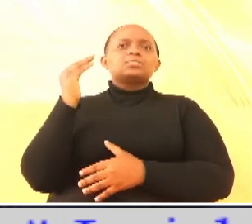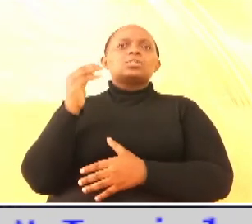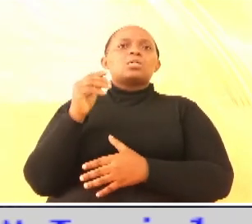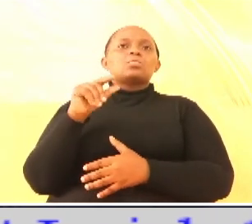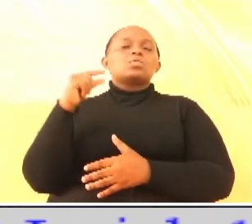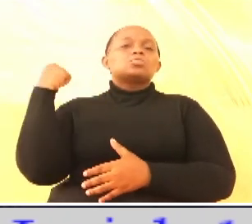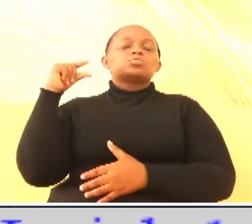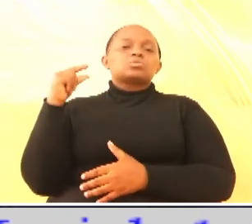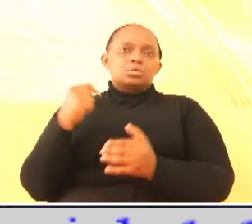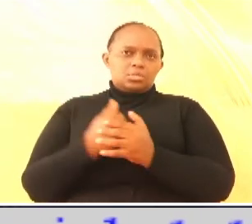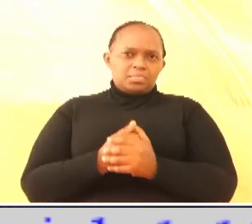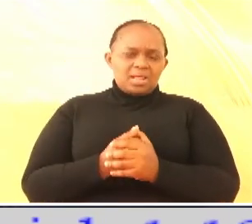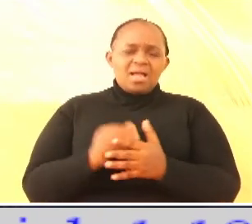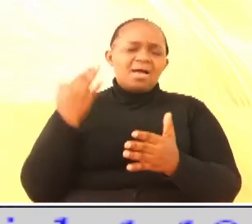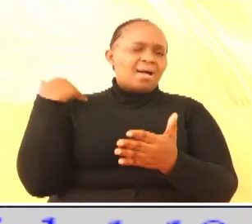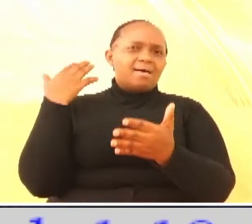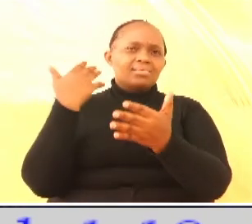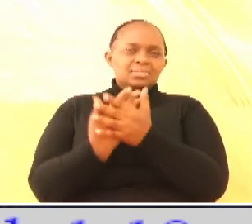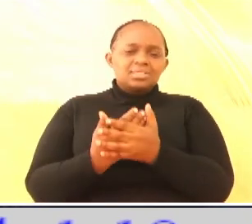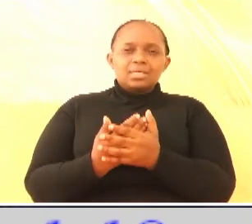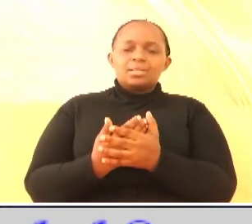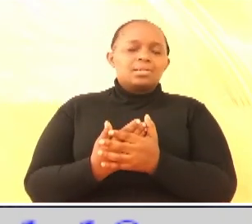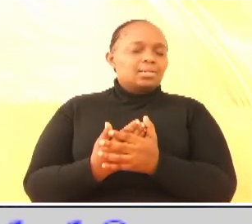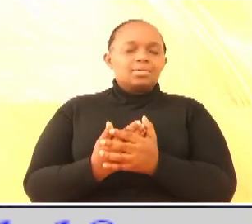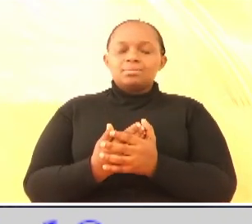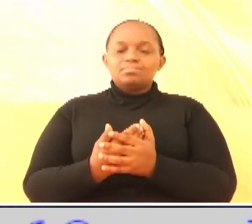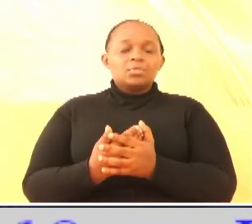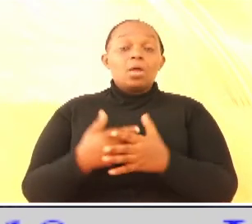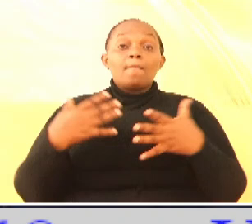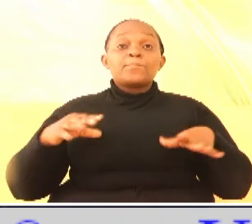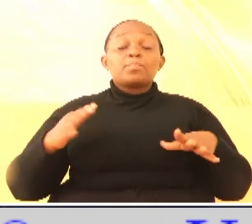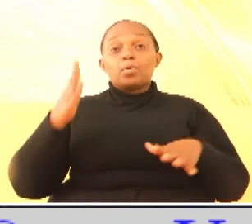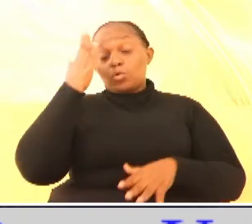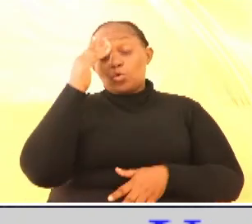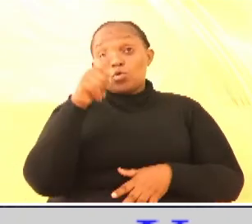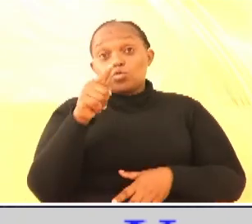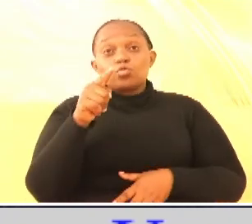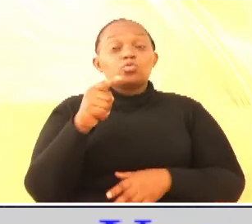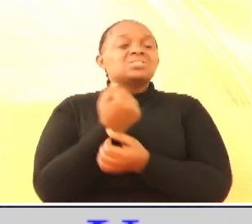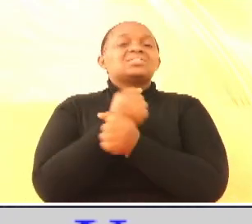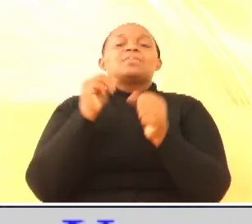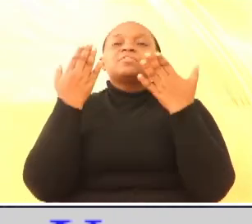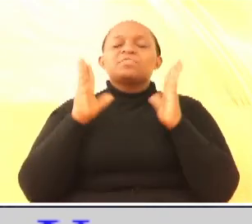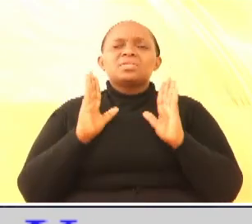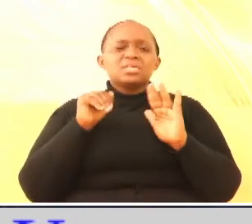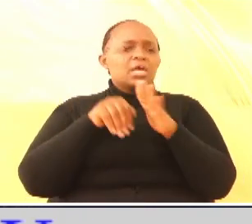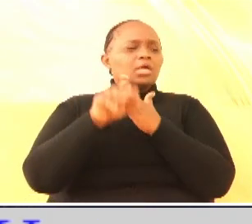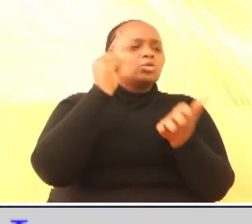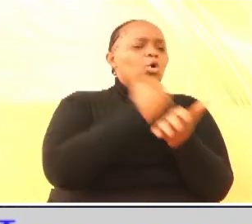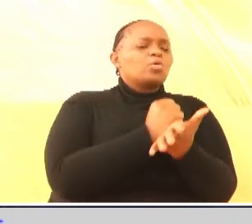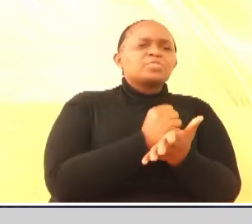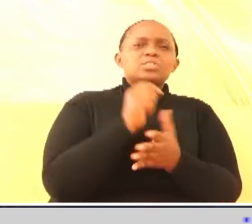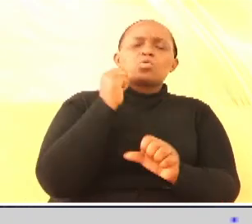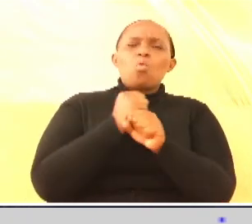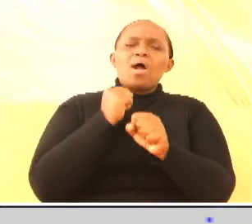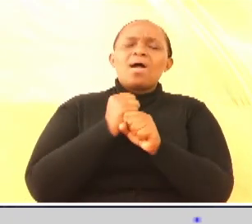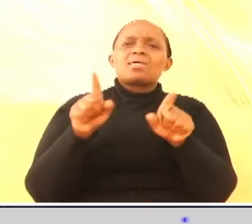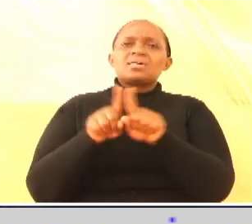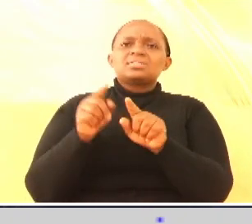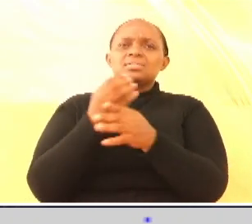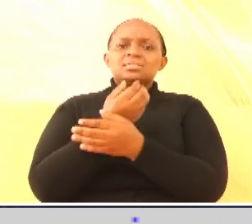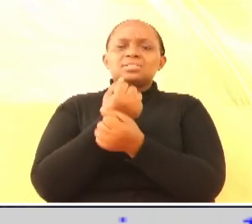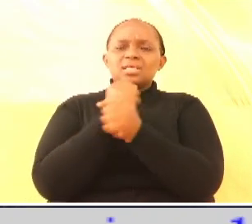Kwako nyumbani ujulikane umeokoka. Kwa ofisi ujulikane umeokoka. Kwa